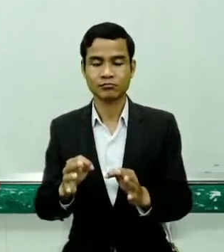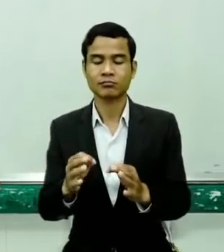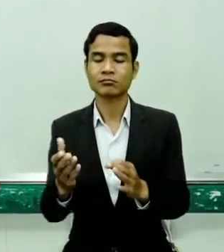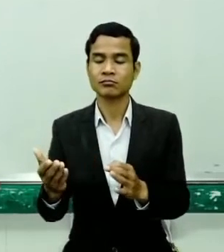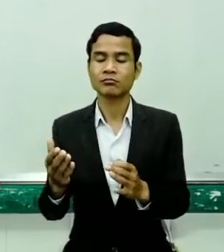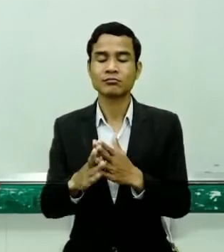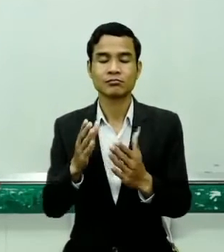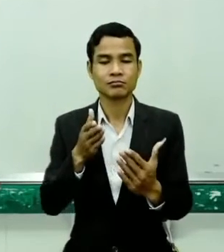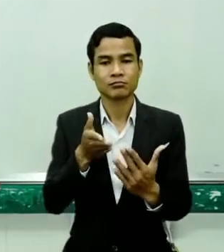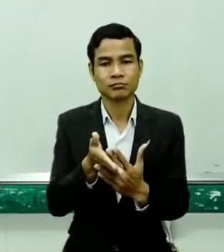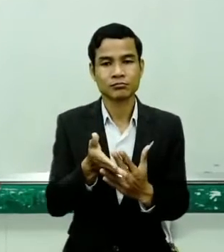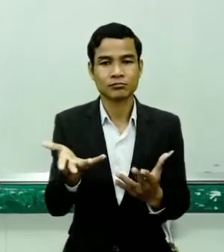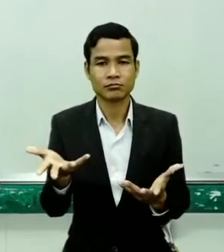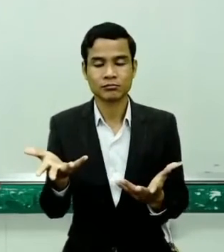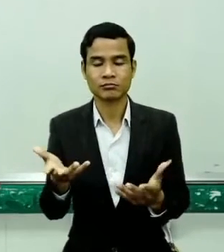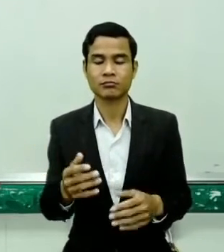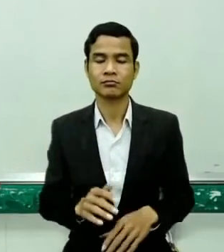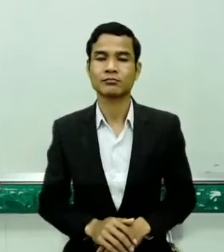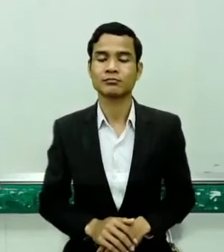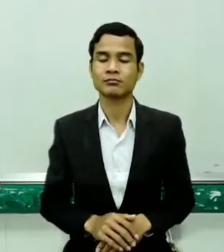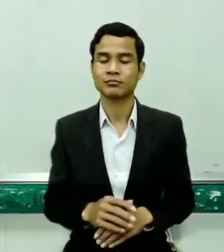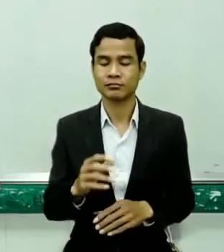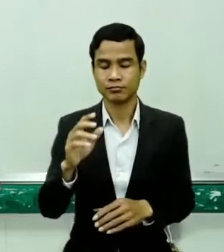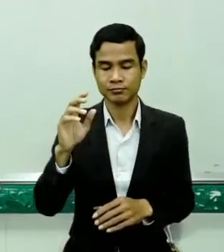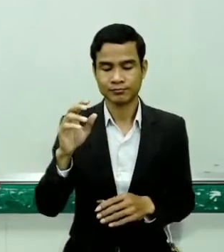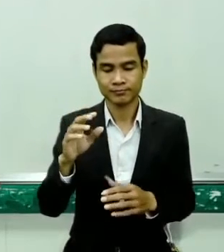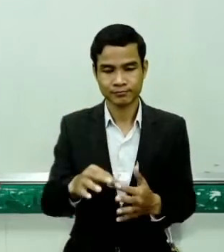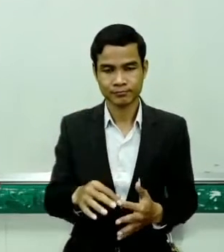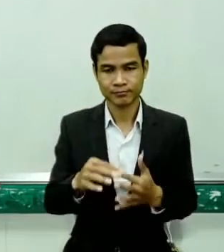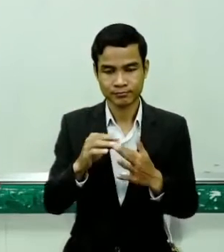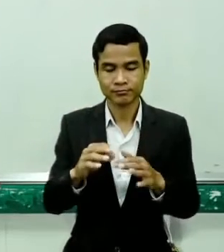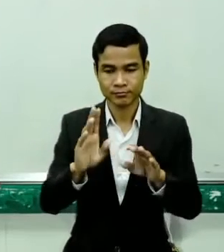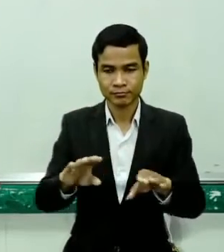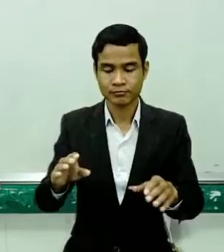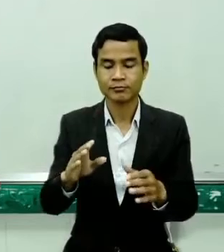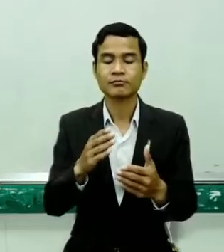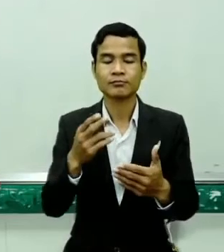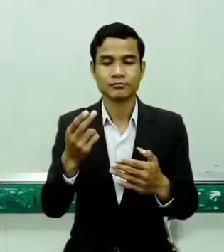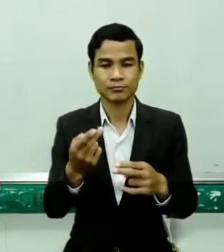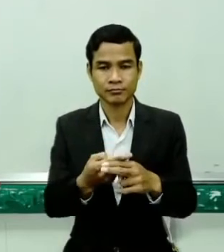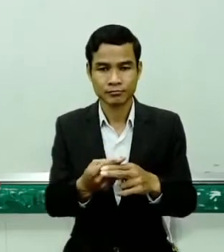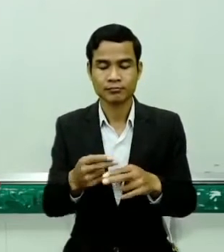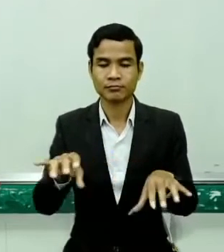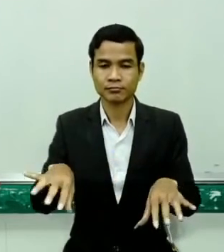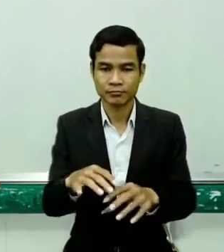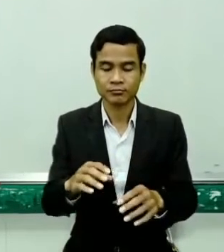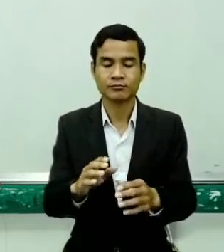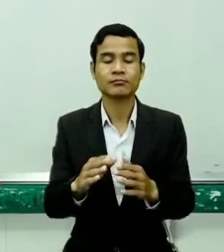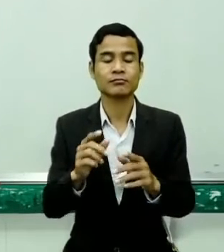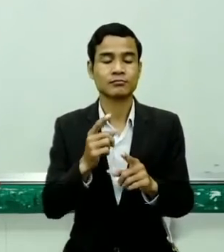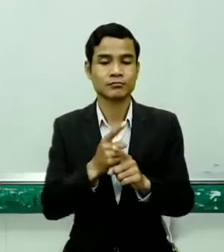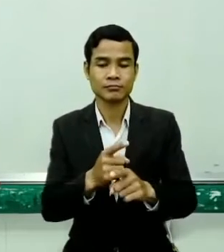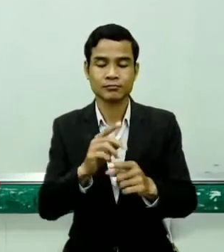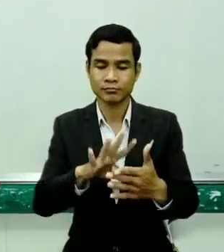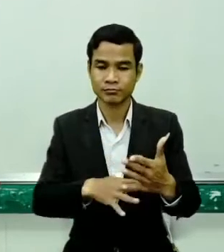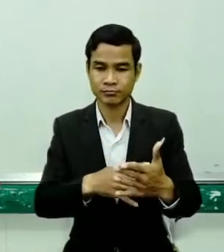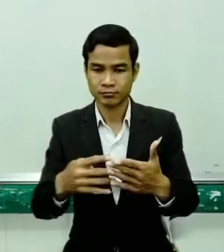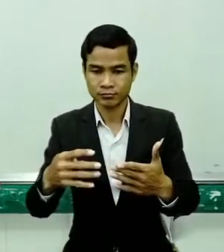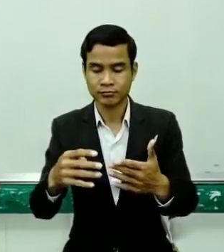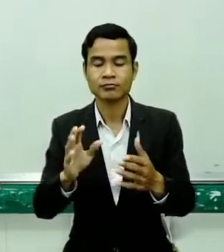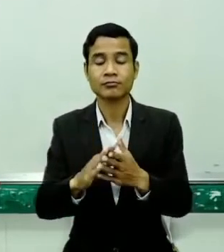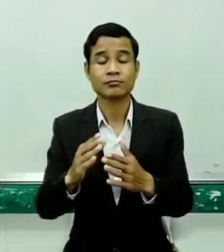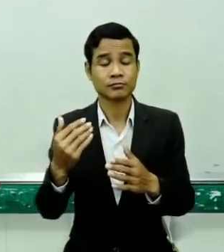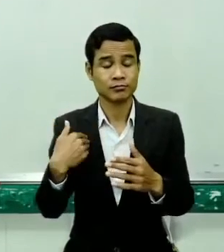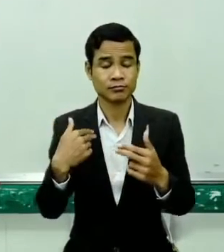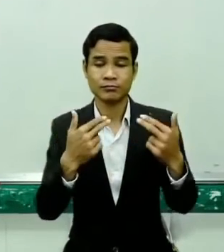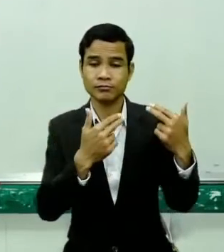nâng ụp bạ xạ nụ nâng chia bị xe nụ cư dương trơ ạ nụ vốn sạc cảm phép nụ từ 8 phán ca rồi bỏ dưỡng từ 8 tuôn